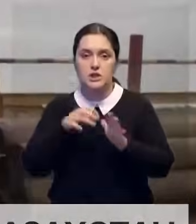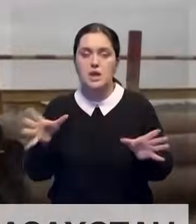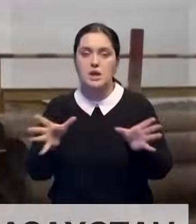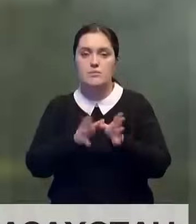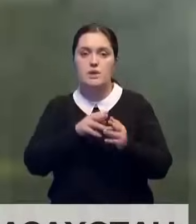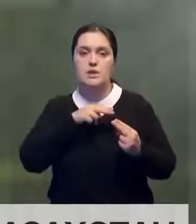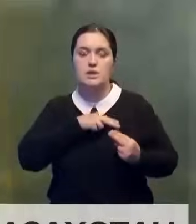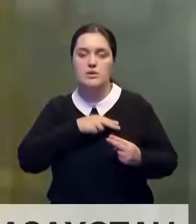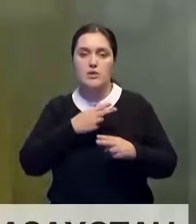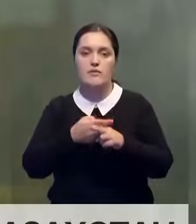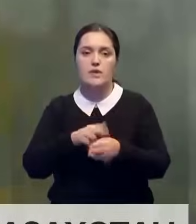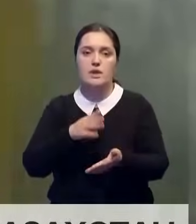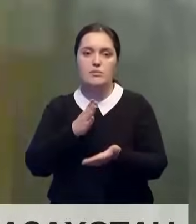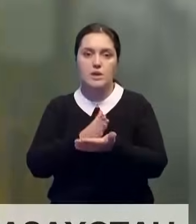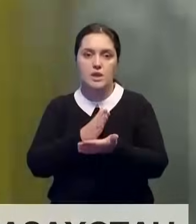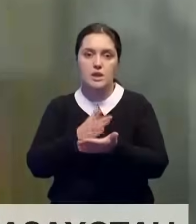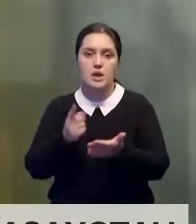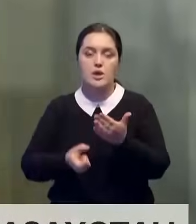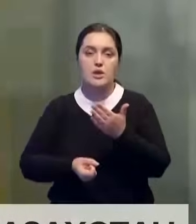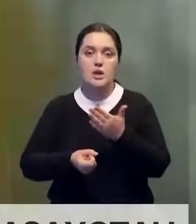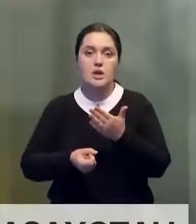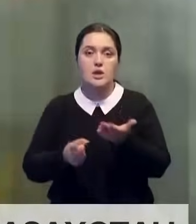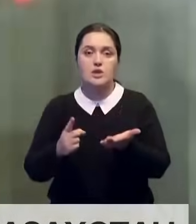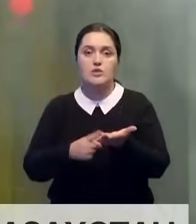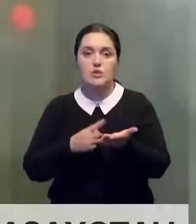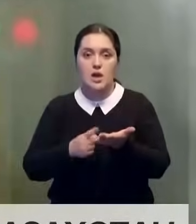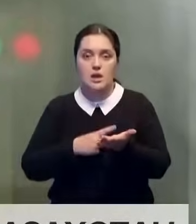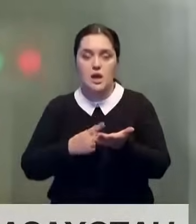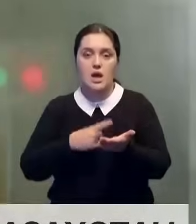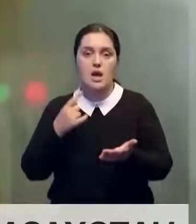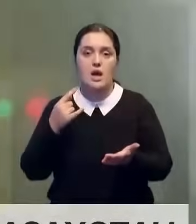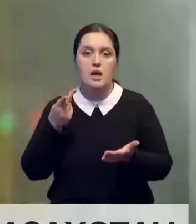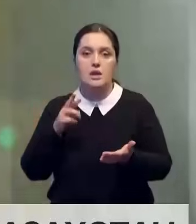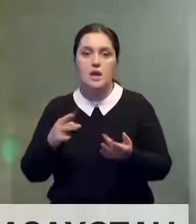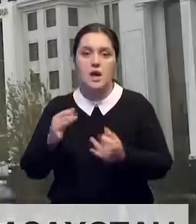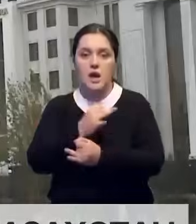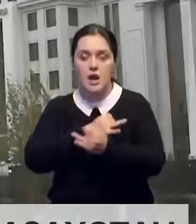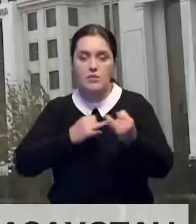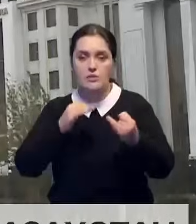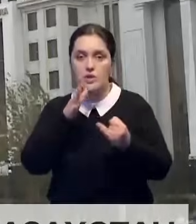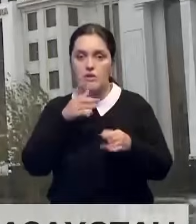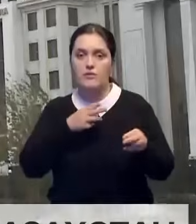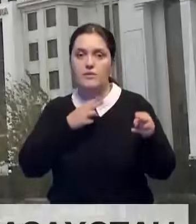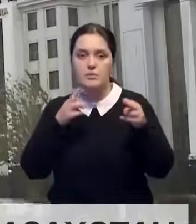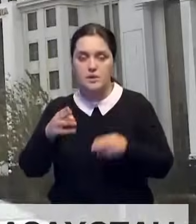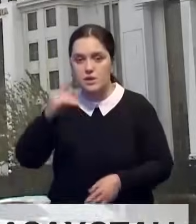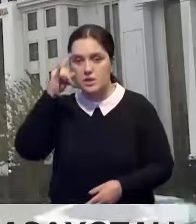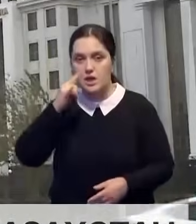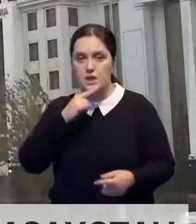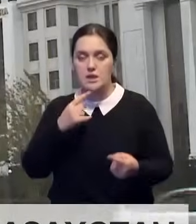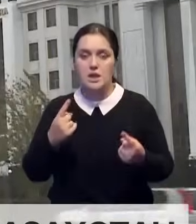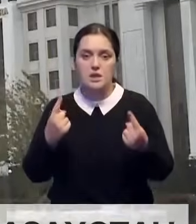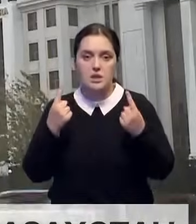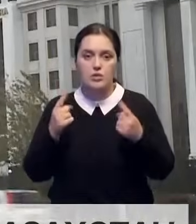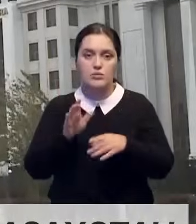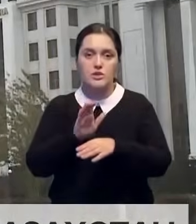месторождений. Расширение сотрудничества в этом направлении, опять же, источники журнала называют одним из пунктов для обсуждений во время визита.